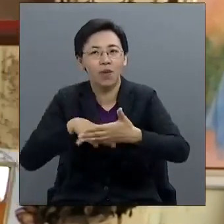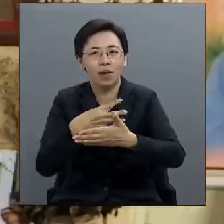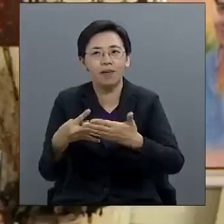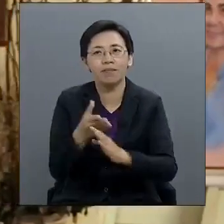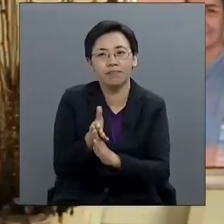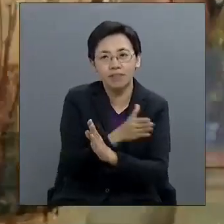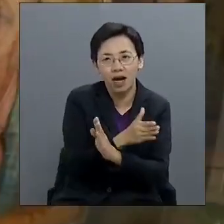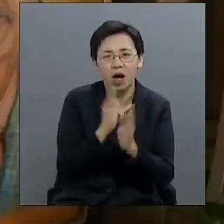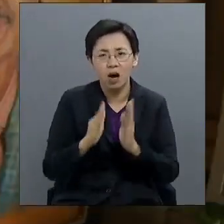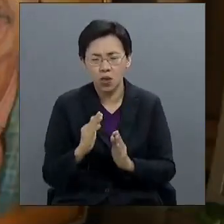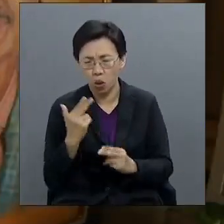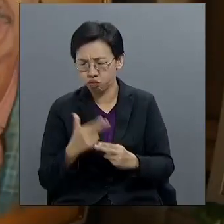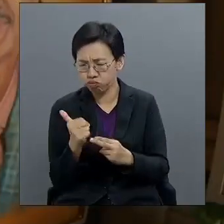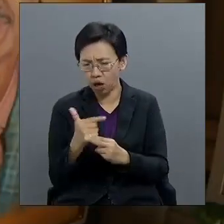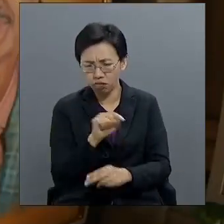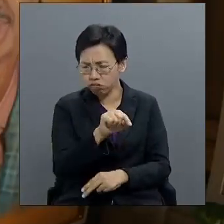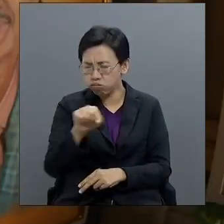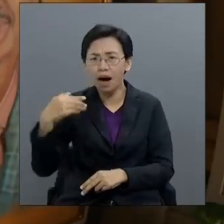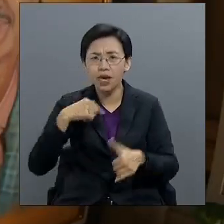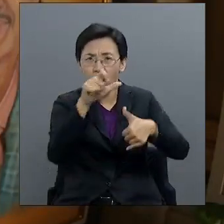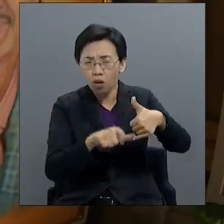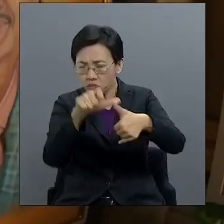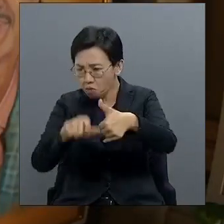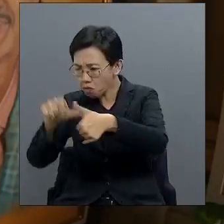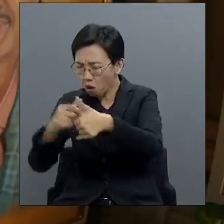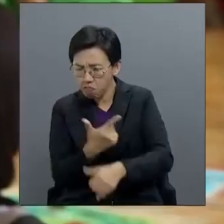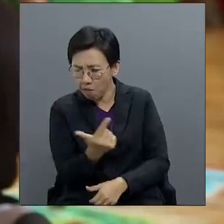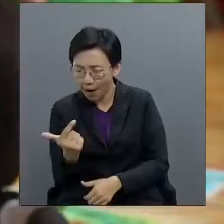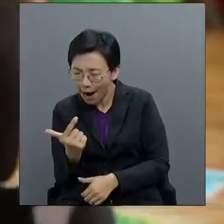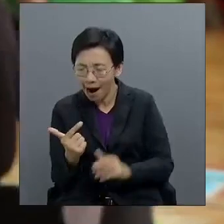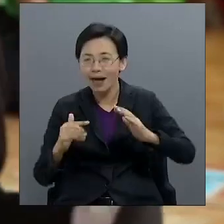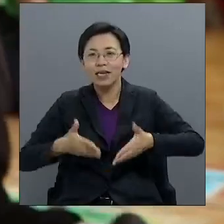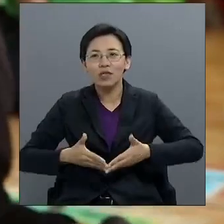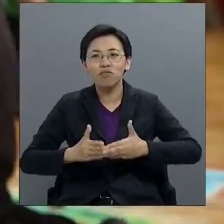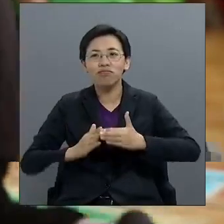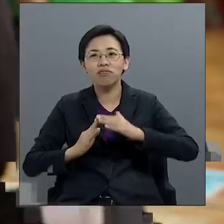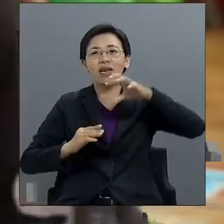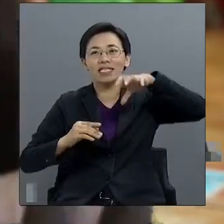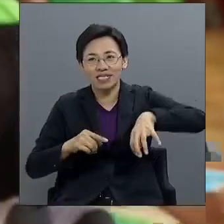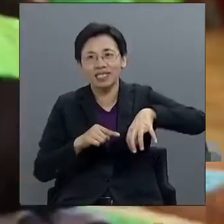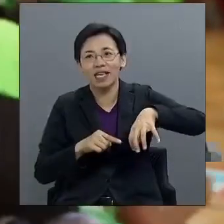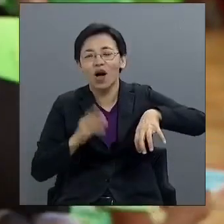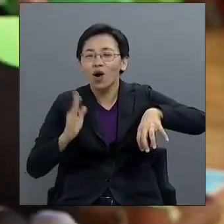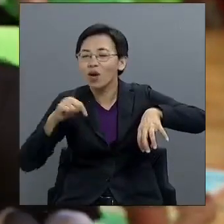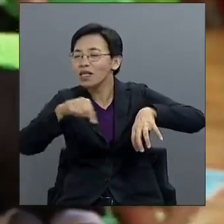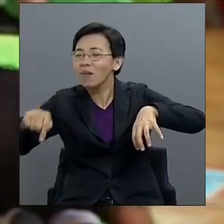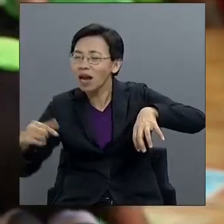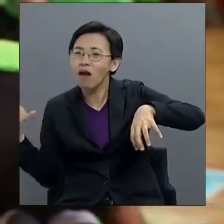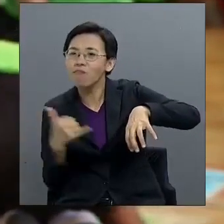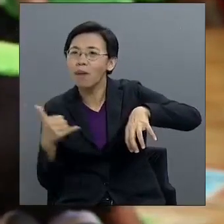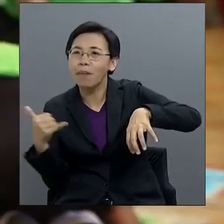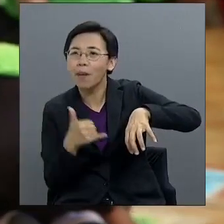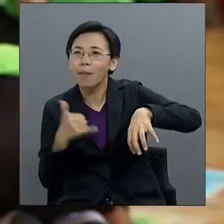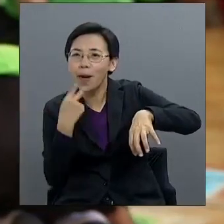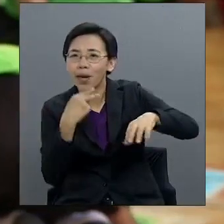ญ่ๆหลายคนถ้าเรามีสถานที่ที่เรียกว่าบ้านศิลปะเป็นแหล่งที่คนสามารถมาชื่นชมความงาม